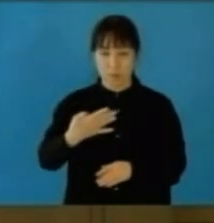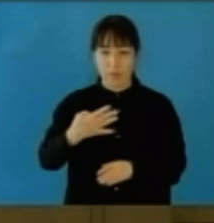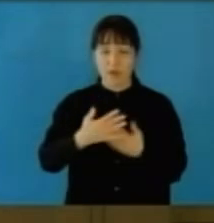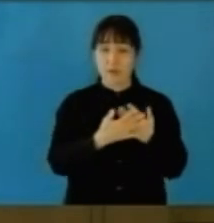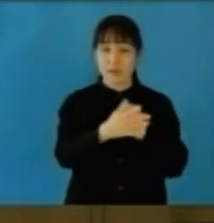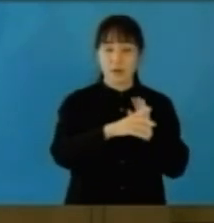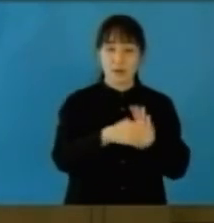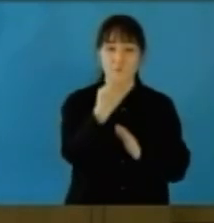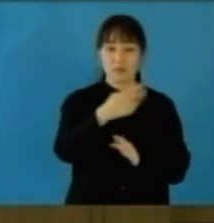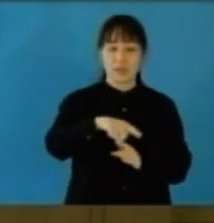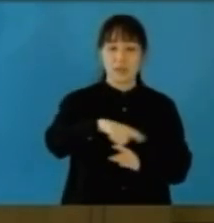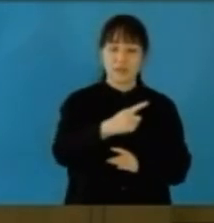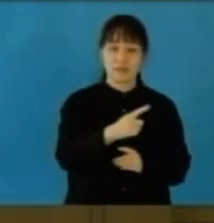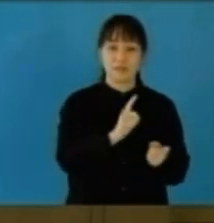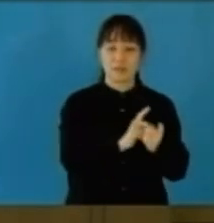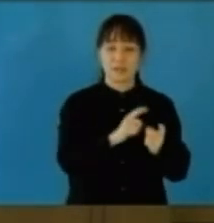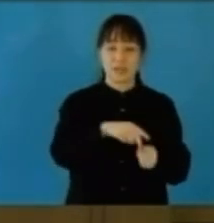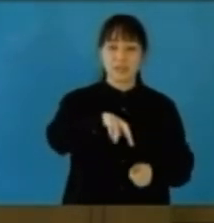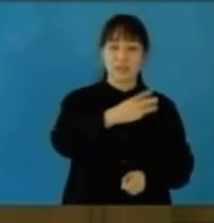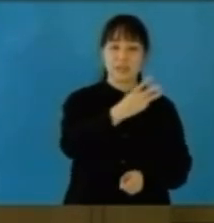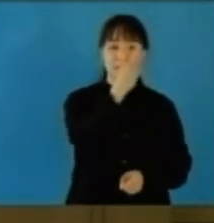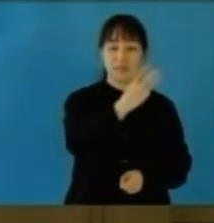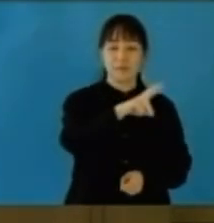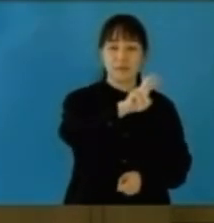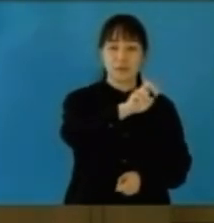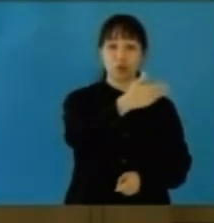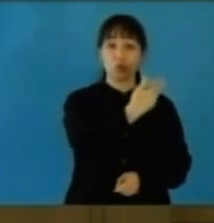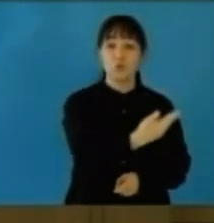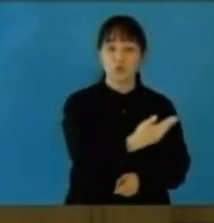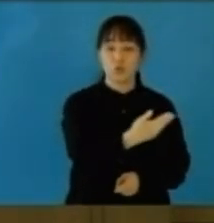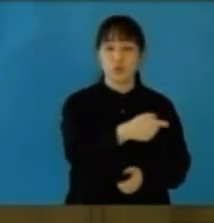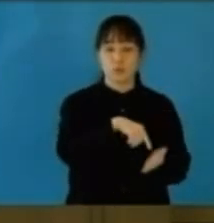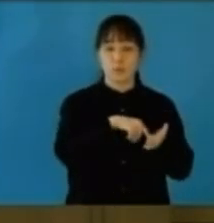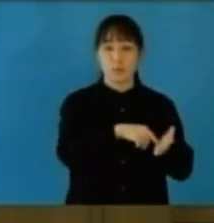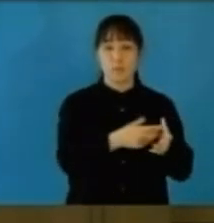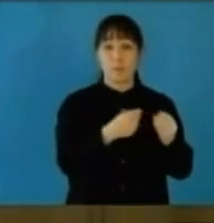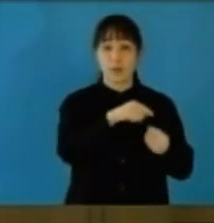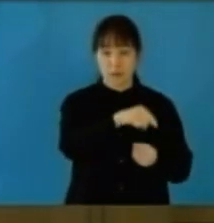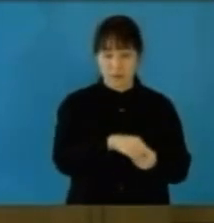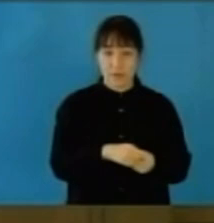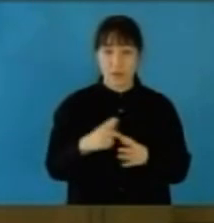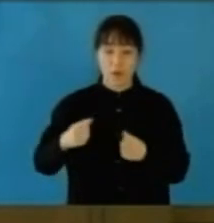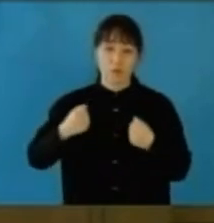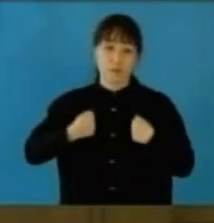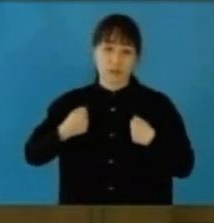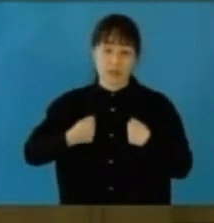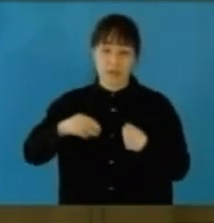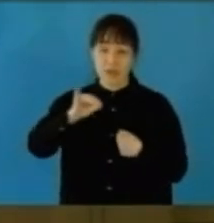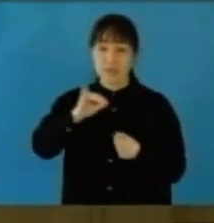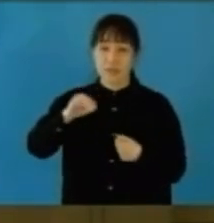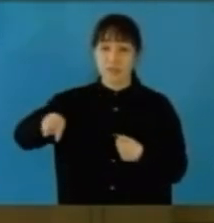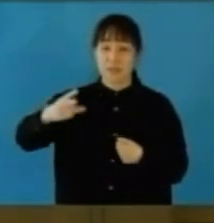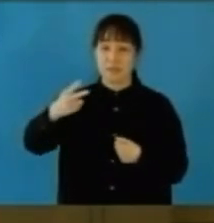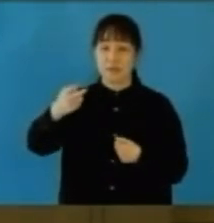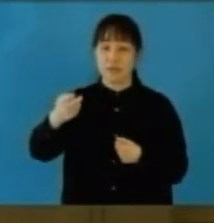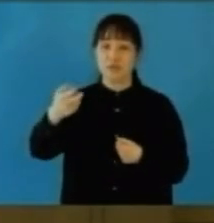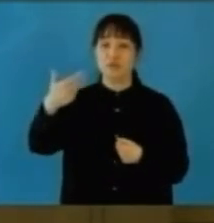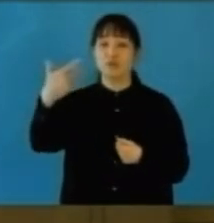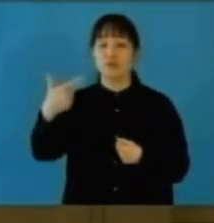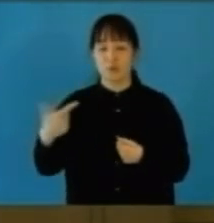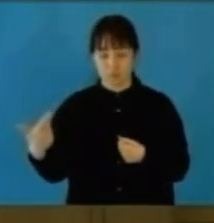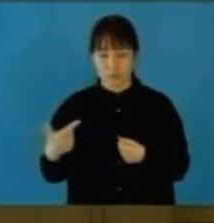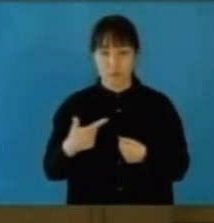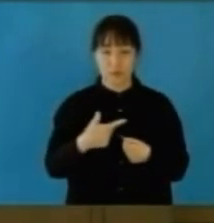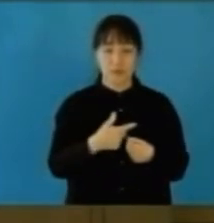は4100人に対して3329人の応募がありました。国体に延べ1376人、大会